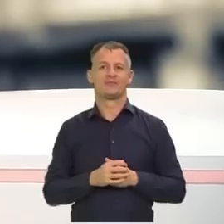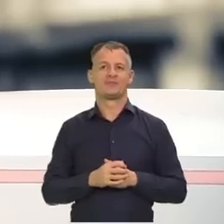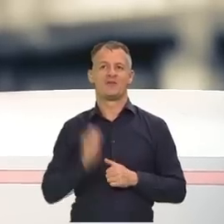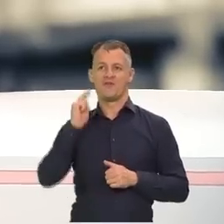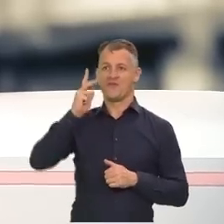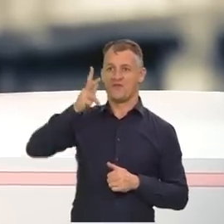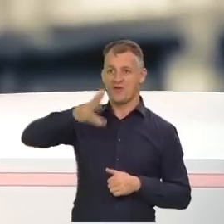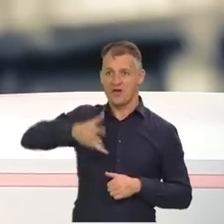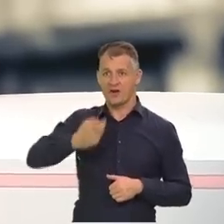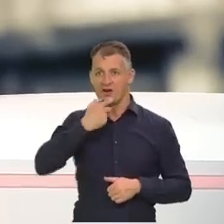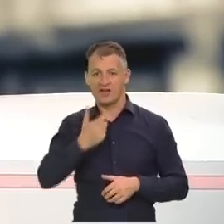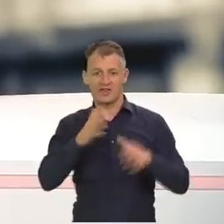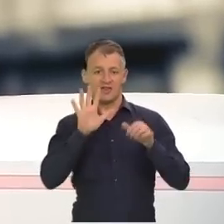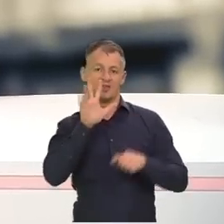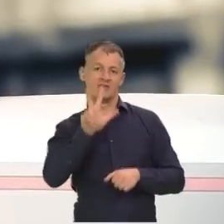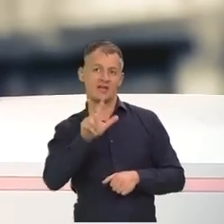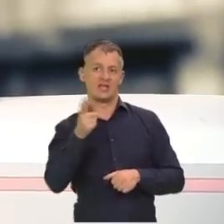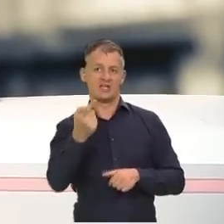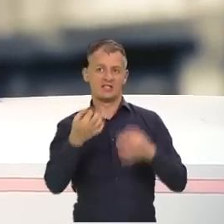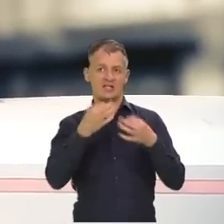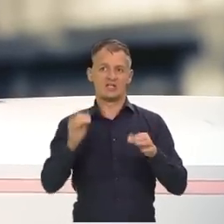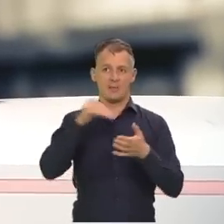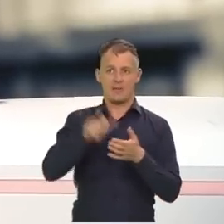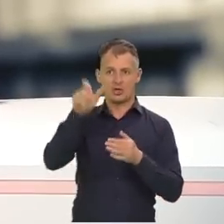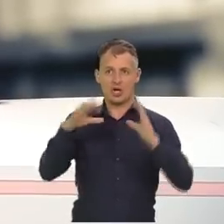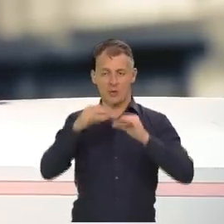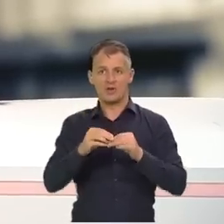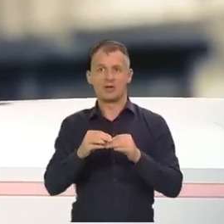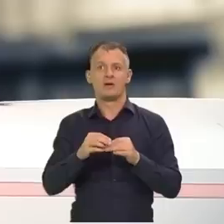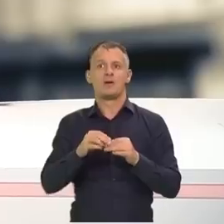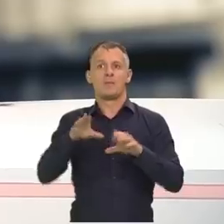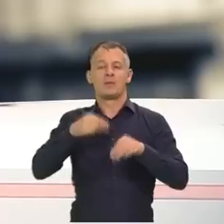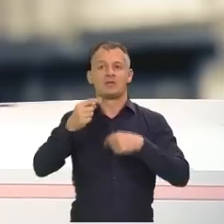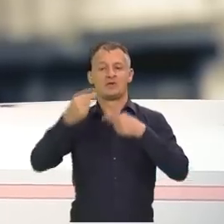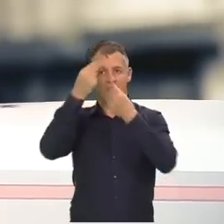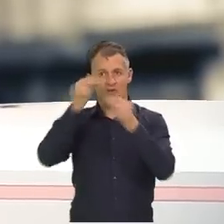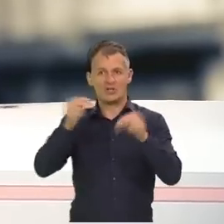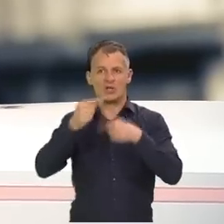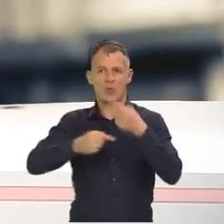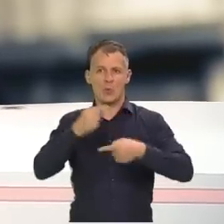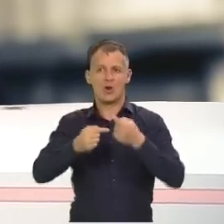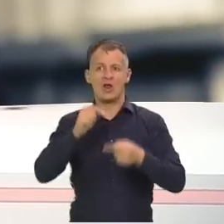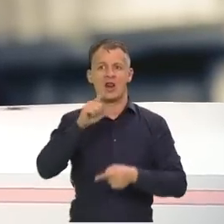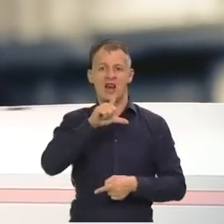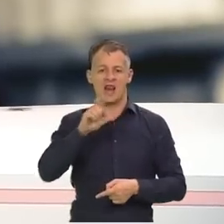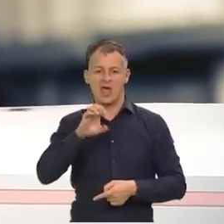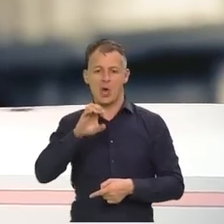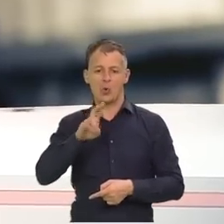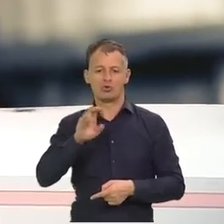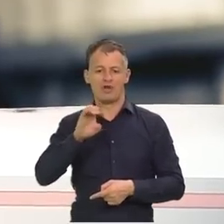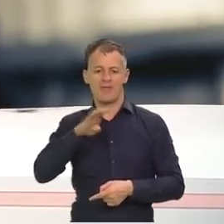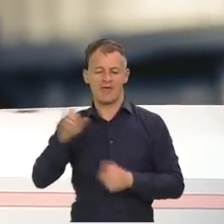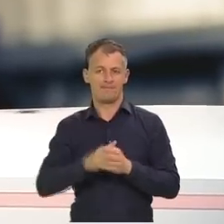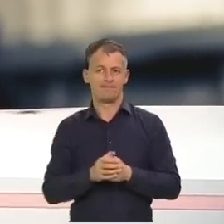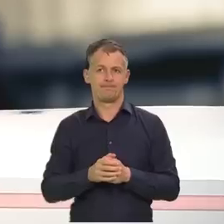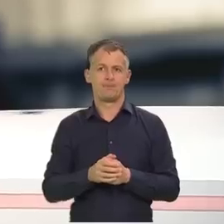În fiecare an, 3 din 10.000 de români primesc un diagnostic cumplit, leucemie. Boala nu este însă automat o condamnare.